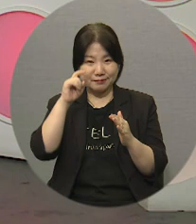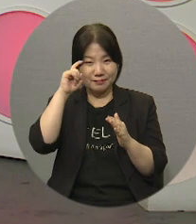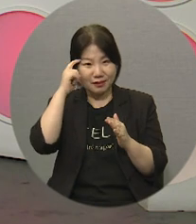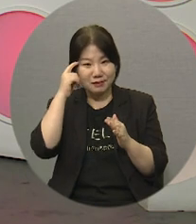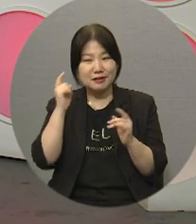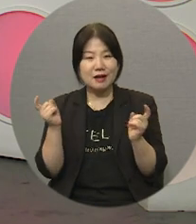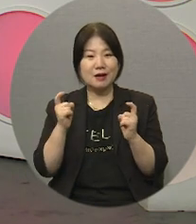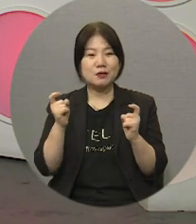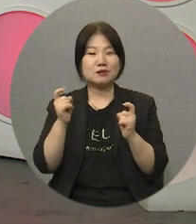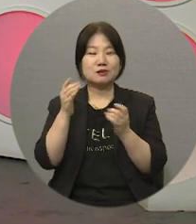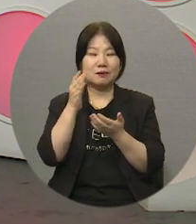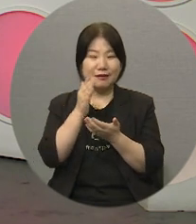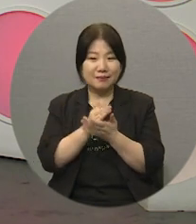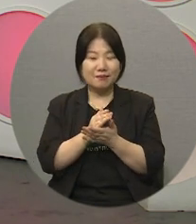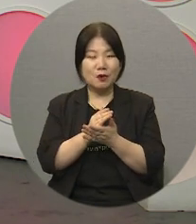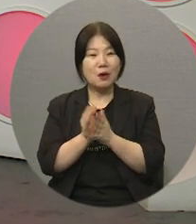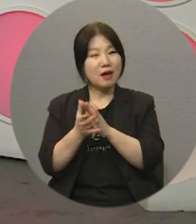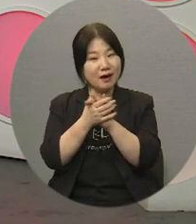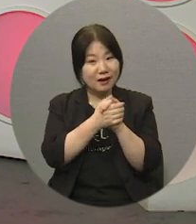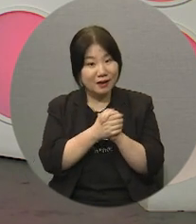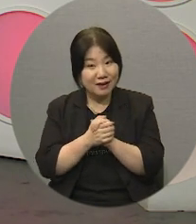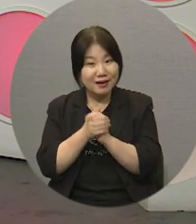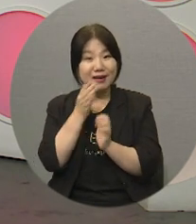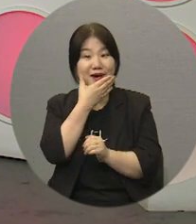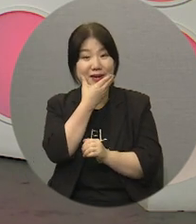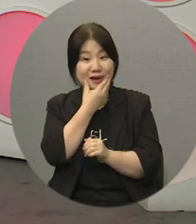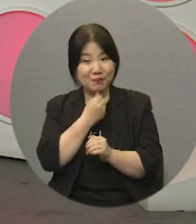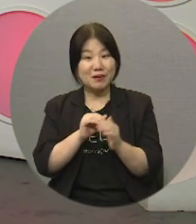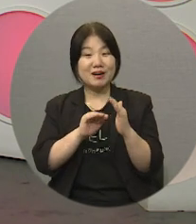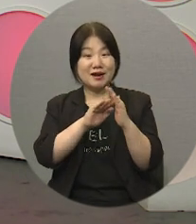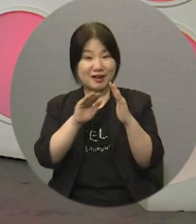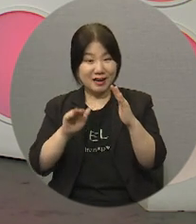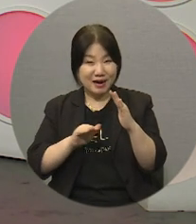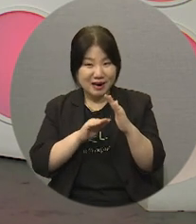싸우지 않고 행복한 화목한 이런 가정만 만들었으면 좋겠어요. 네.